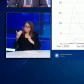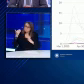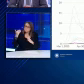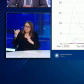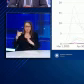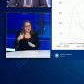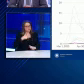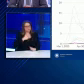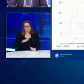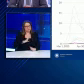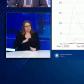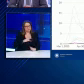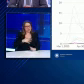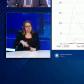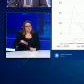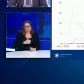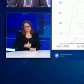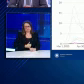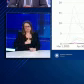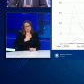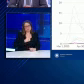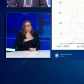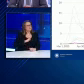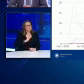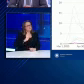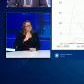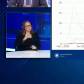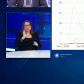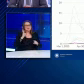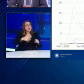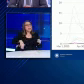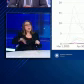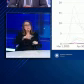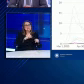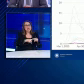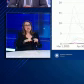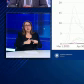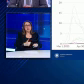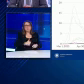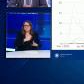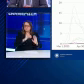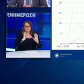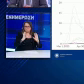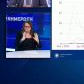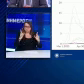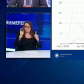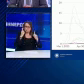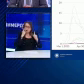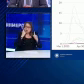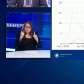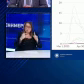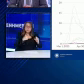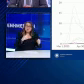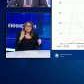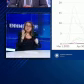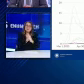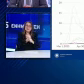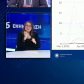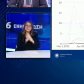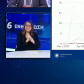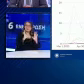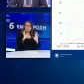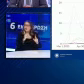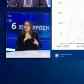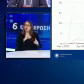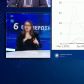έπαρσης, να πάρουμε δύναμη από αυτά που έχουμε καταφέρει, από όσα έχουμε πετύχει και να συνεχίσουμε. Με αντικειμενικά δεδομένα όμως, με συγκριτικούς